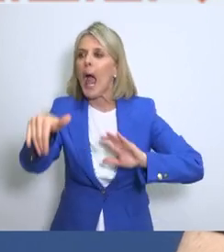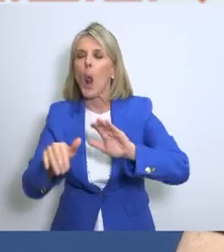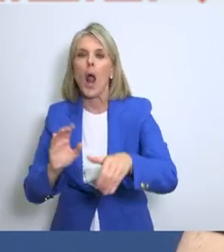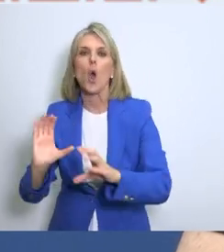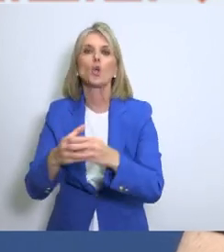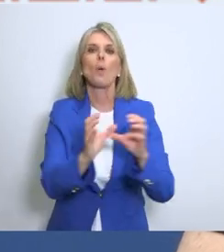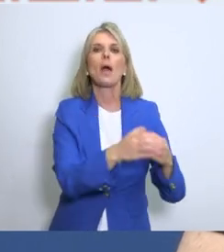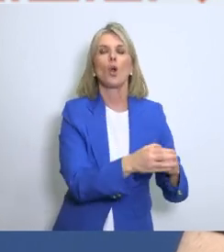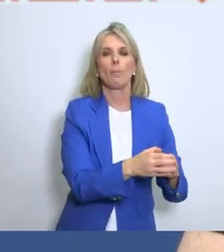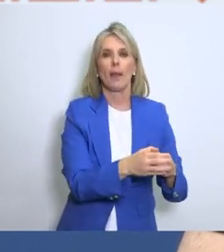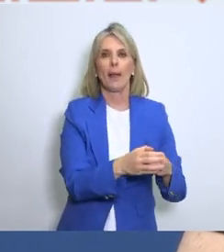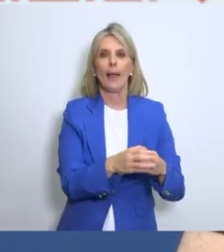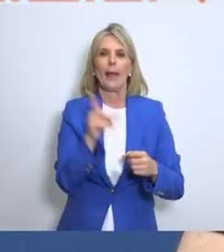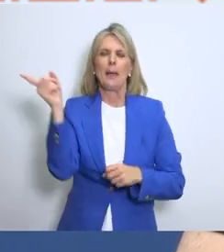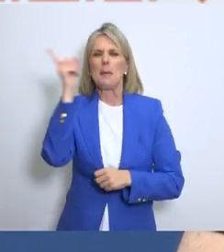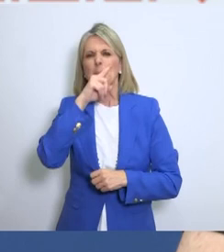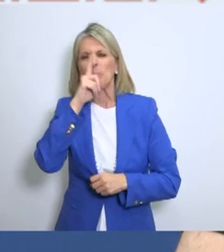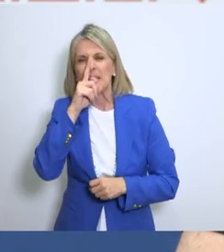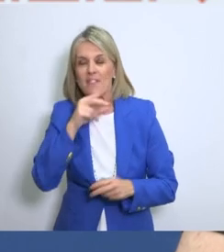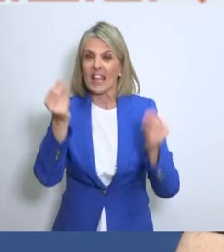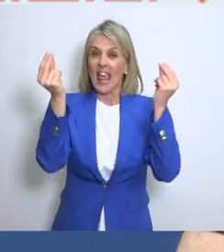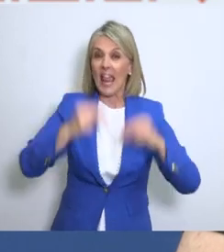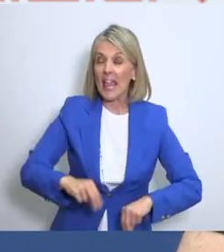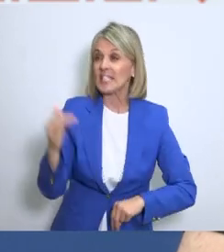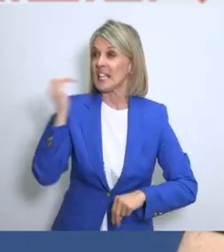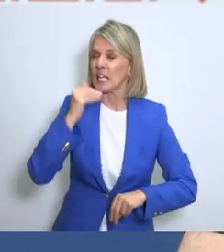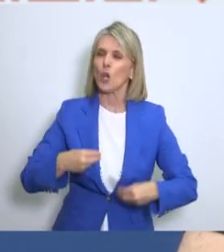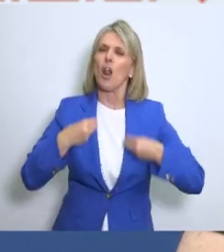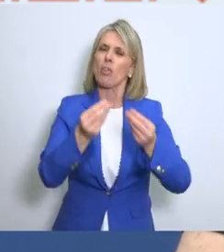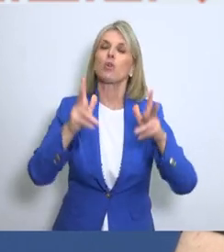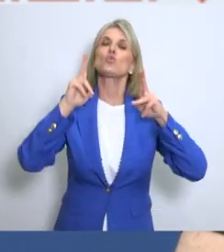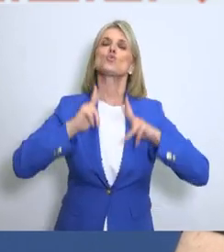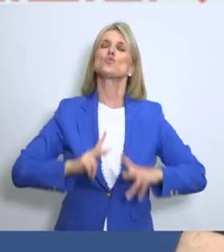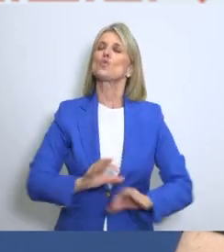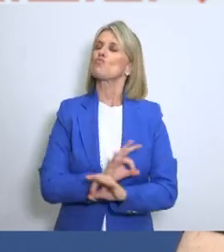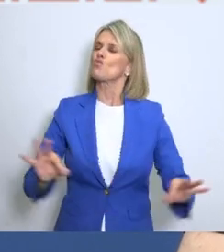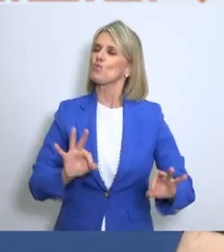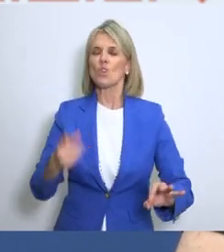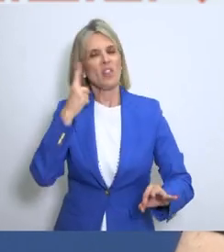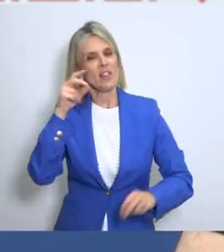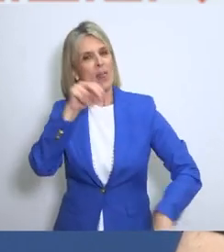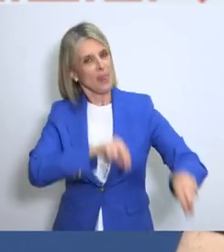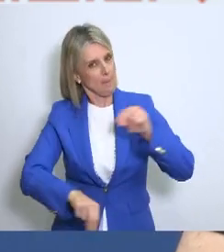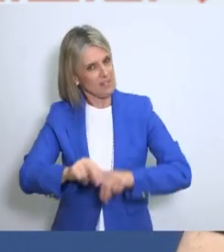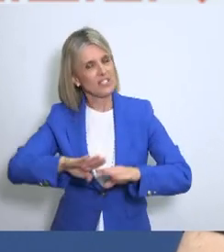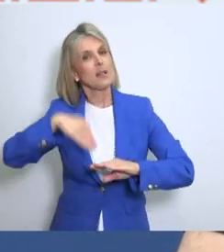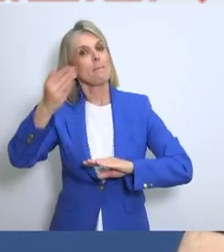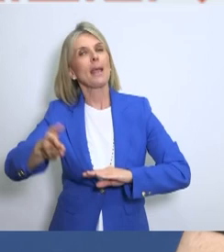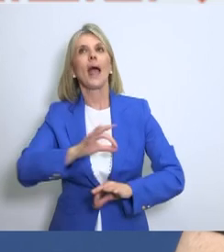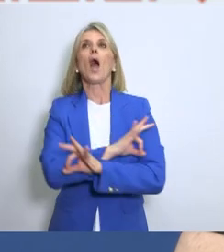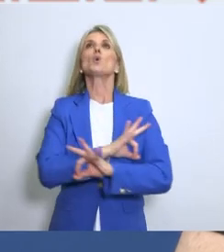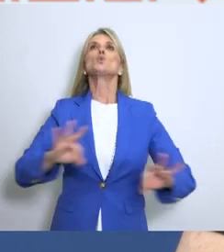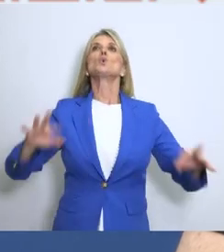που υπόσχονται λύσεις εύκολες και γρήγορη ανακούφιση μέσω των εκλογών, γρήγορα ξεγυμνώθηκαν